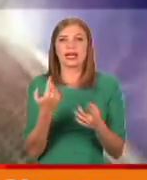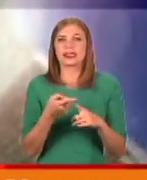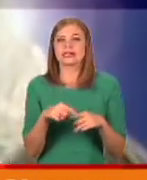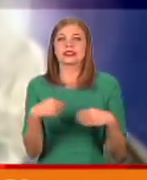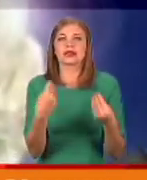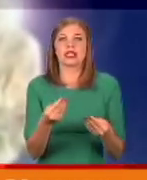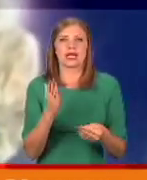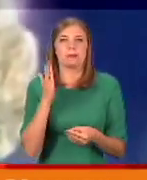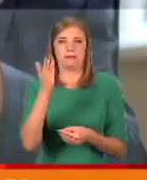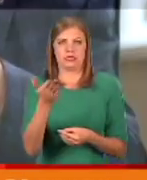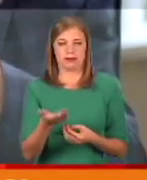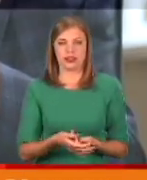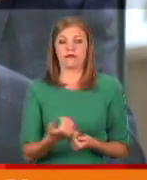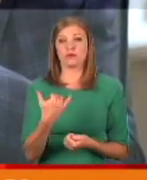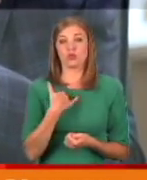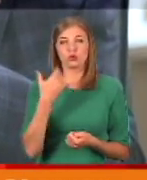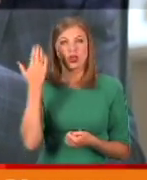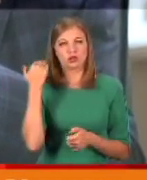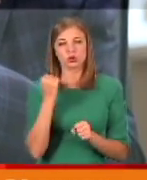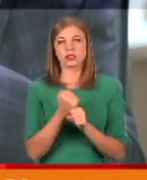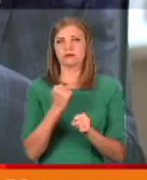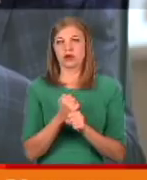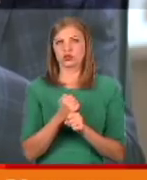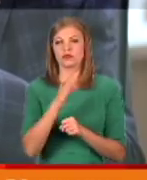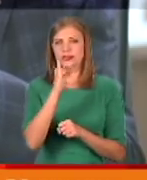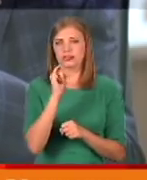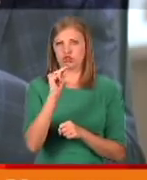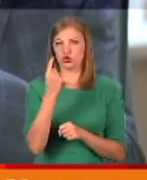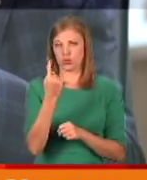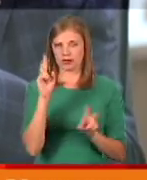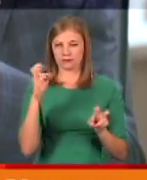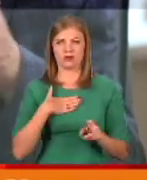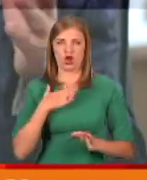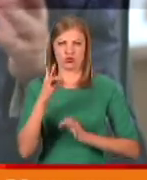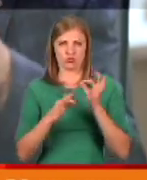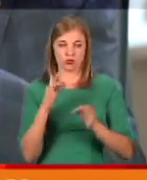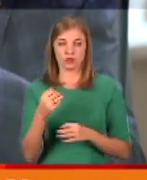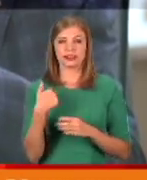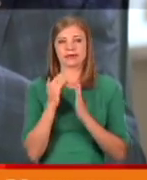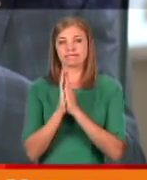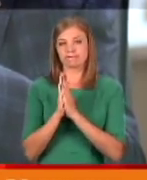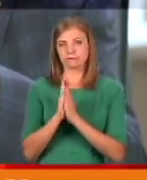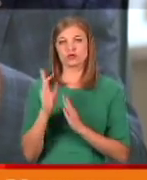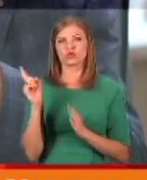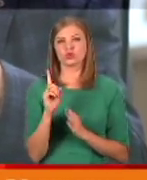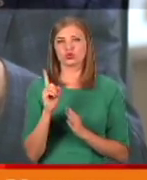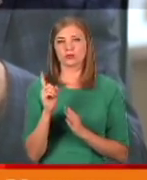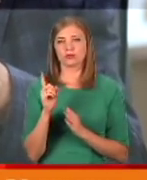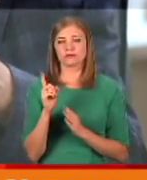дає перспективи. У нас тоді працював «Січ-1», наш супутник. Я попросив, щоб зняли